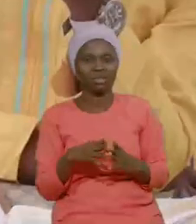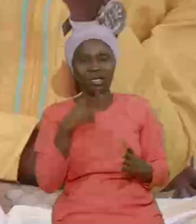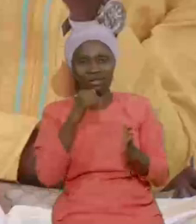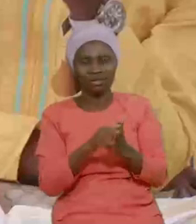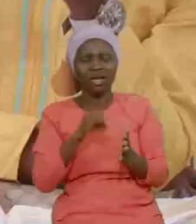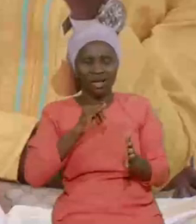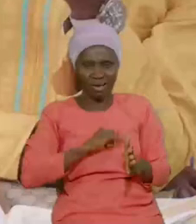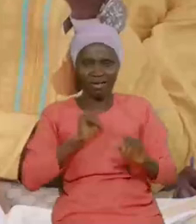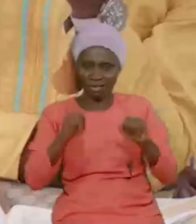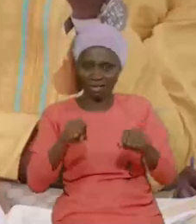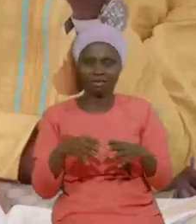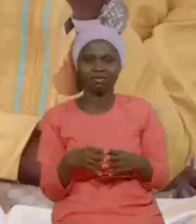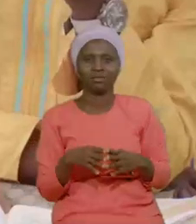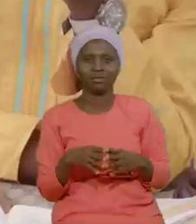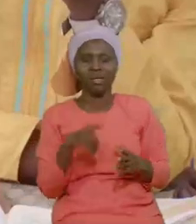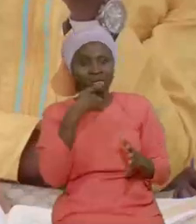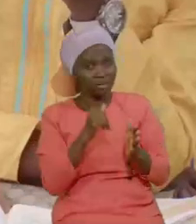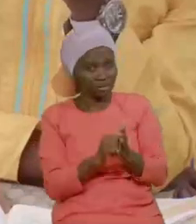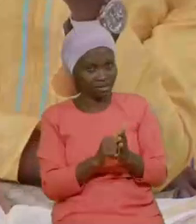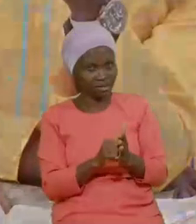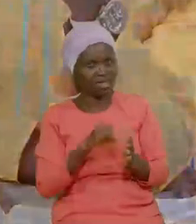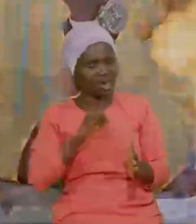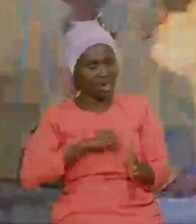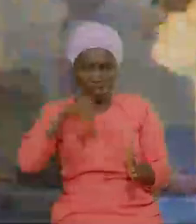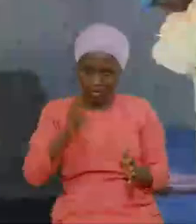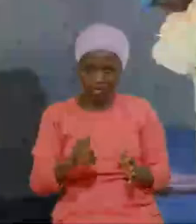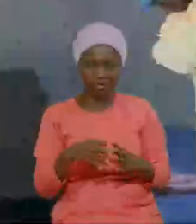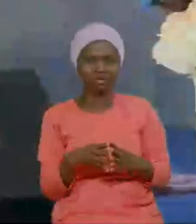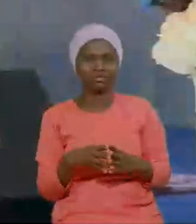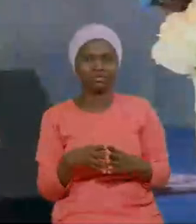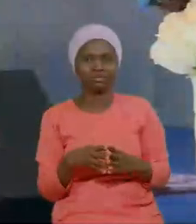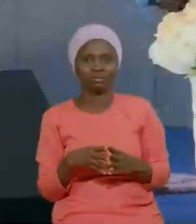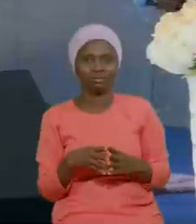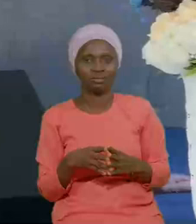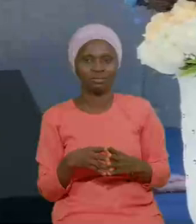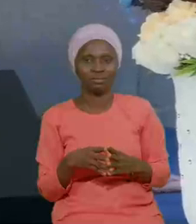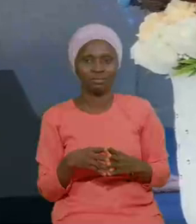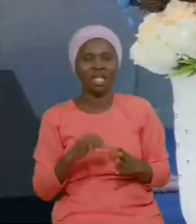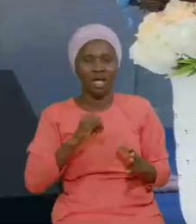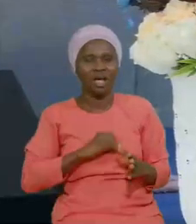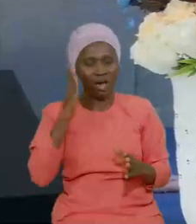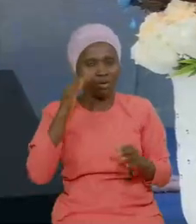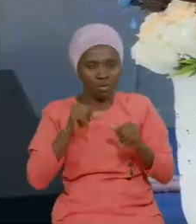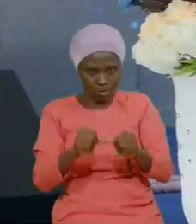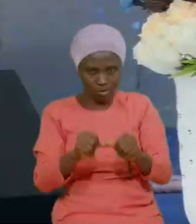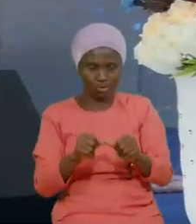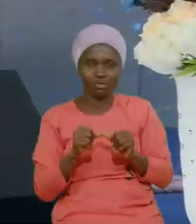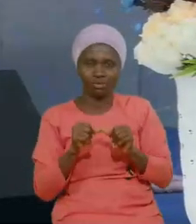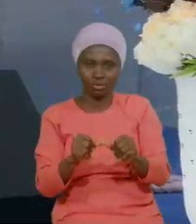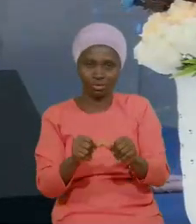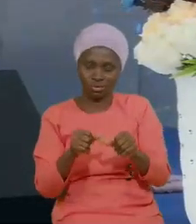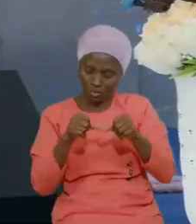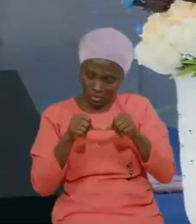Il a dit, je le ferai. Il dit, je peux. Il dit, je dois.